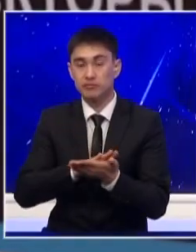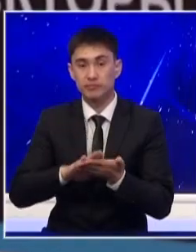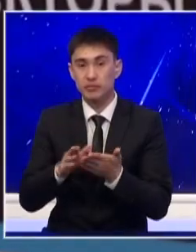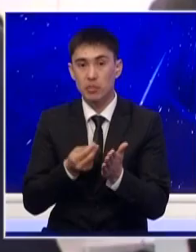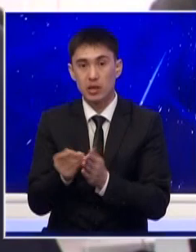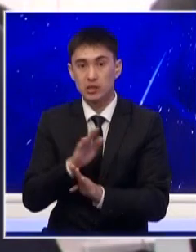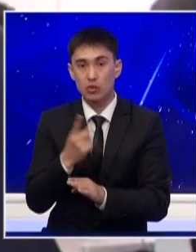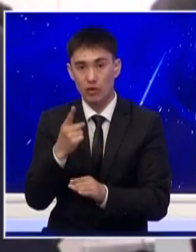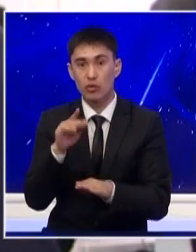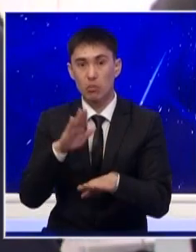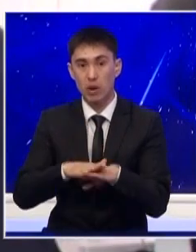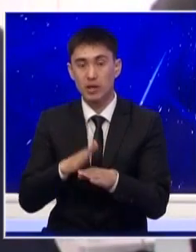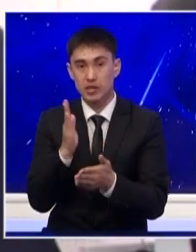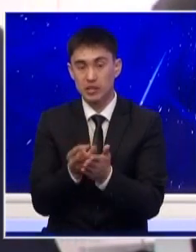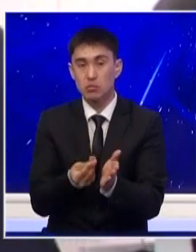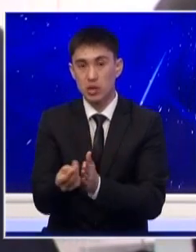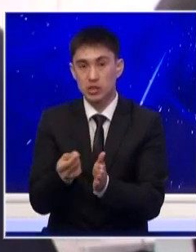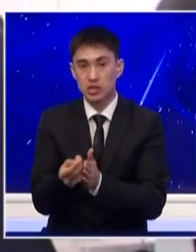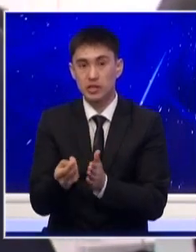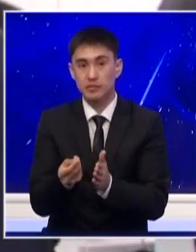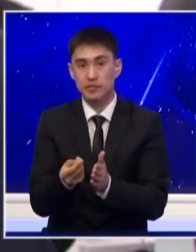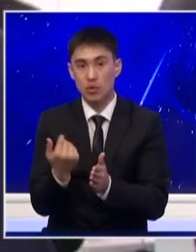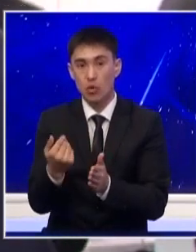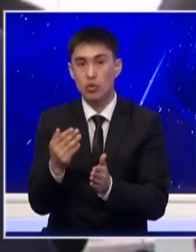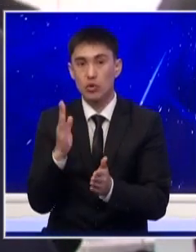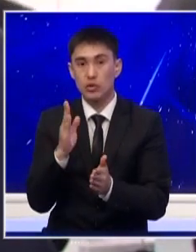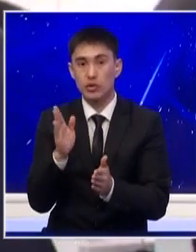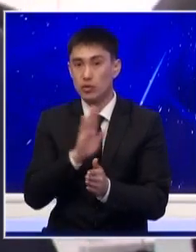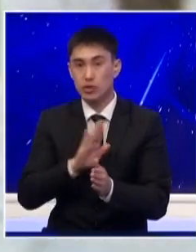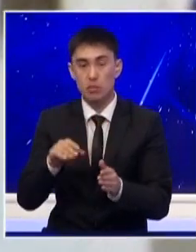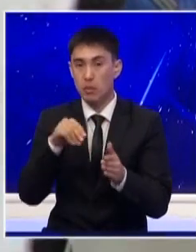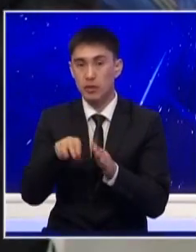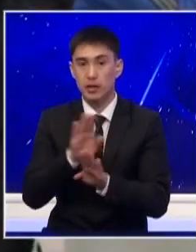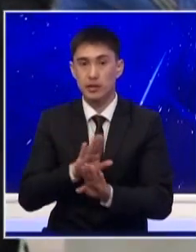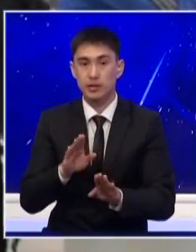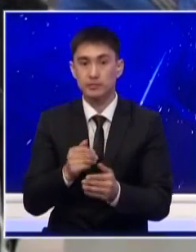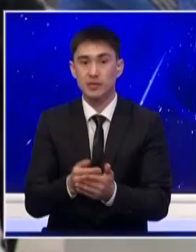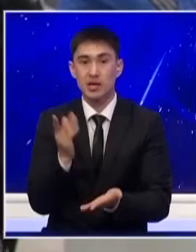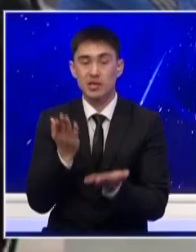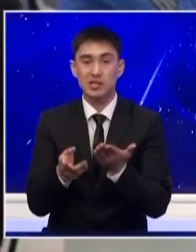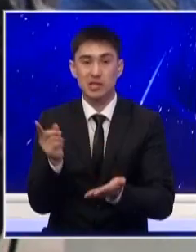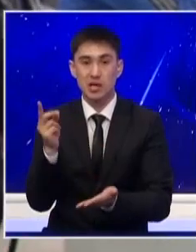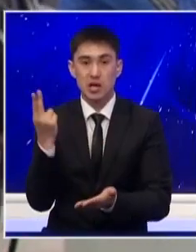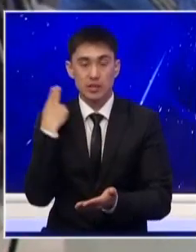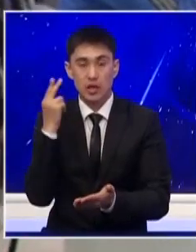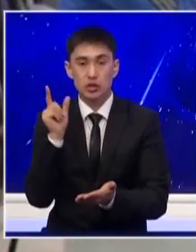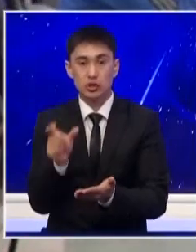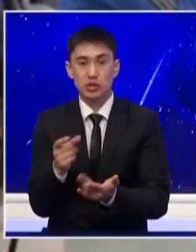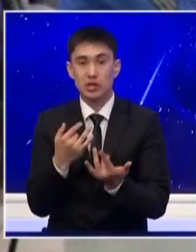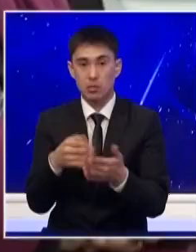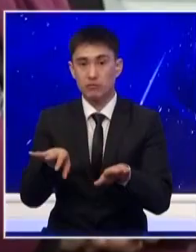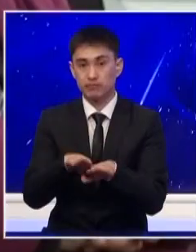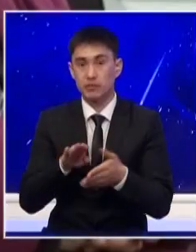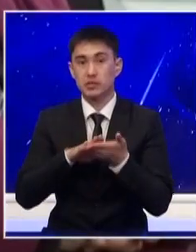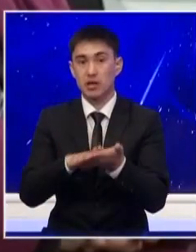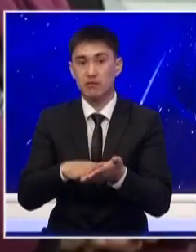погашает, но в одном банке у него идет погашение другого кредита, он в любом случае не подпадает. Если должник отвечает всем требованиям, он подает